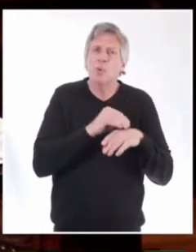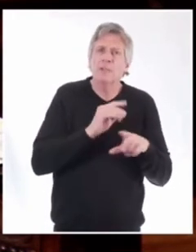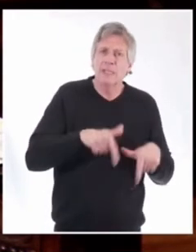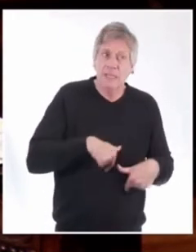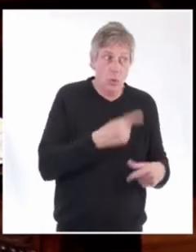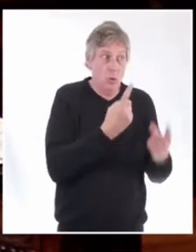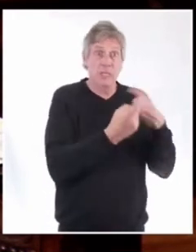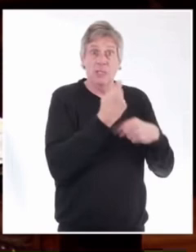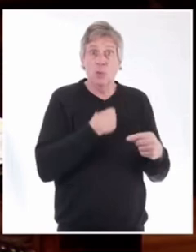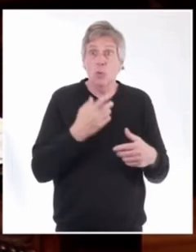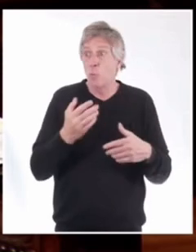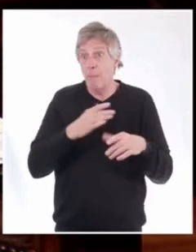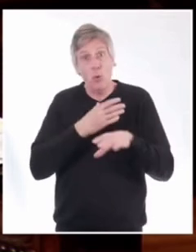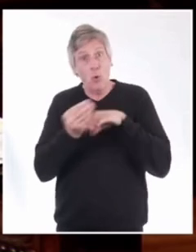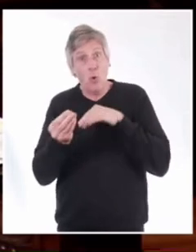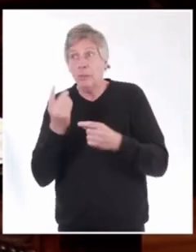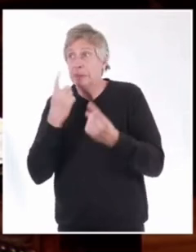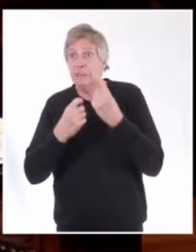et